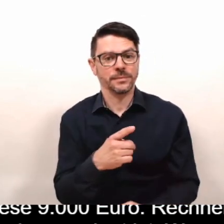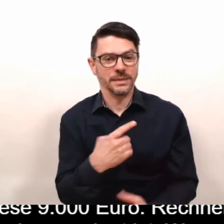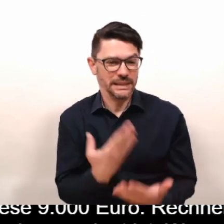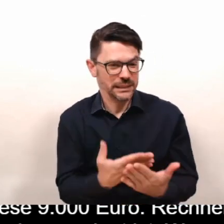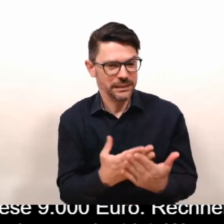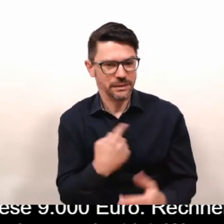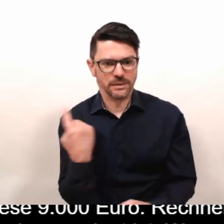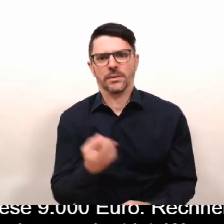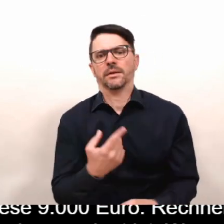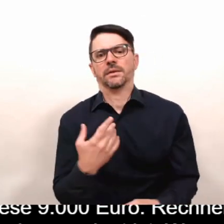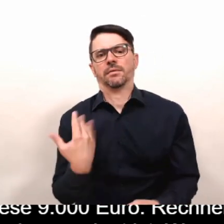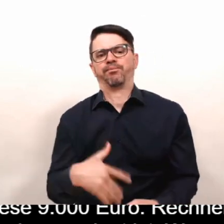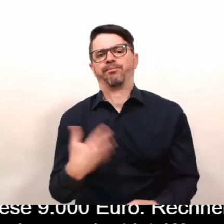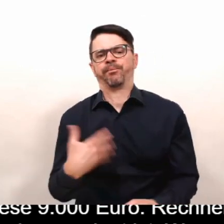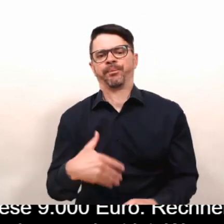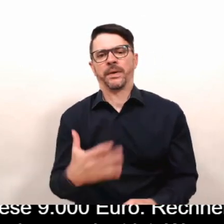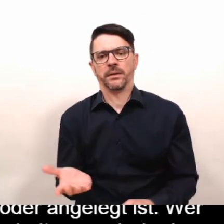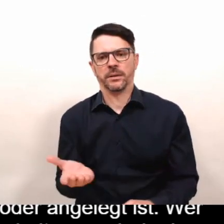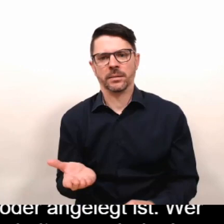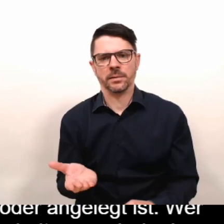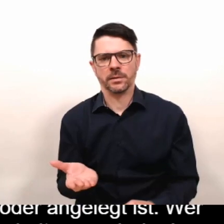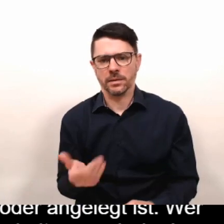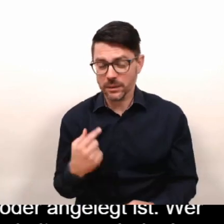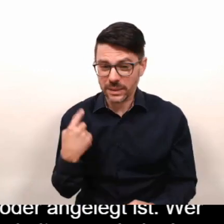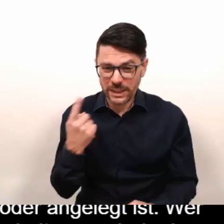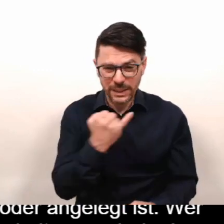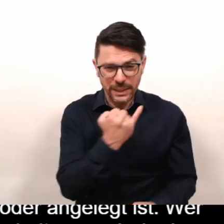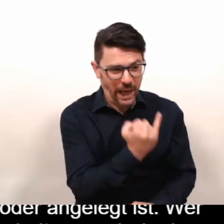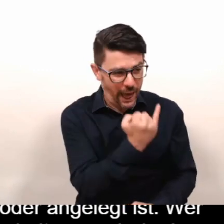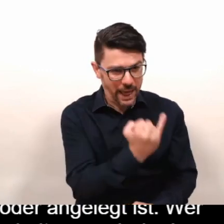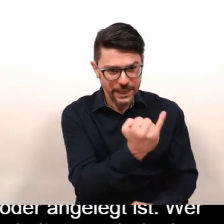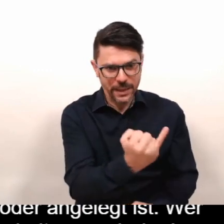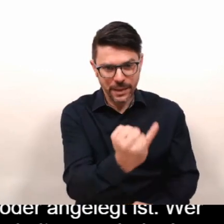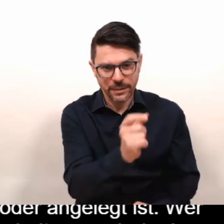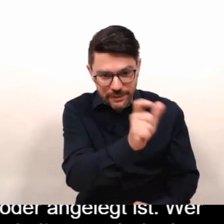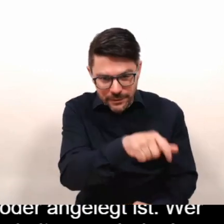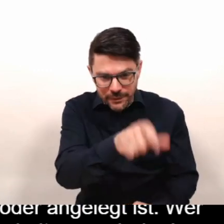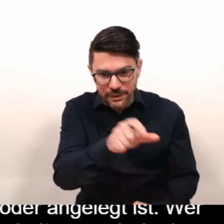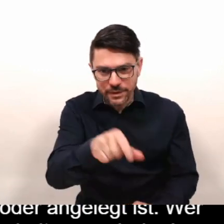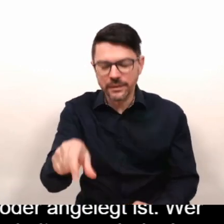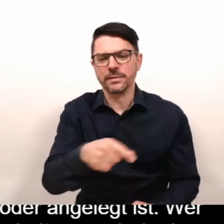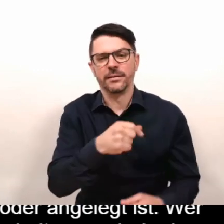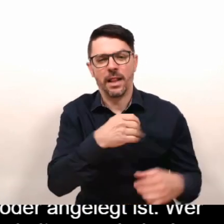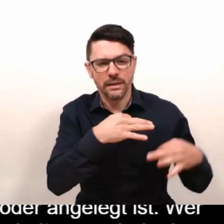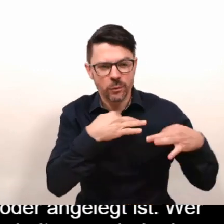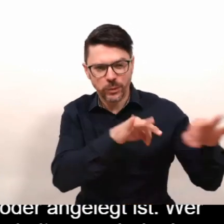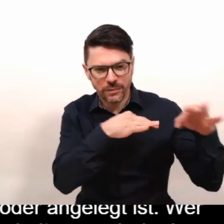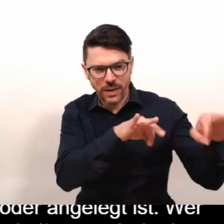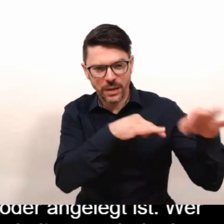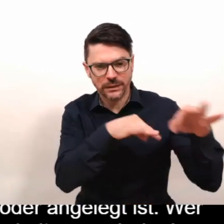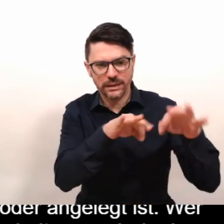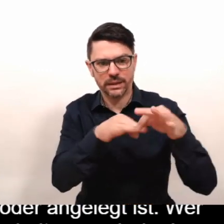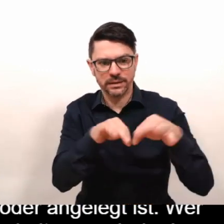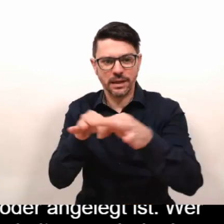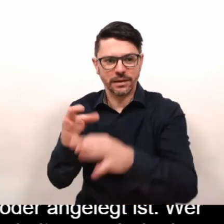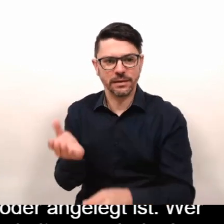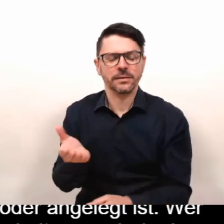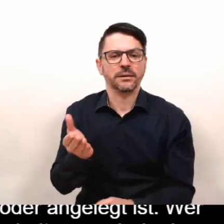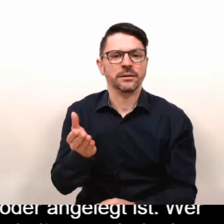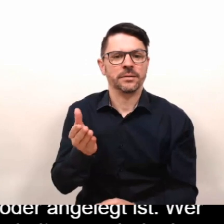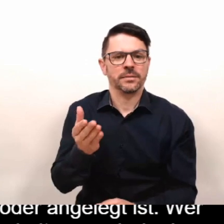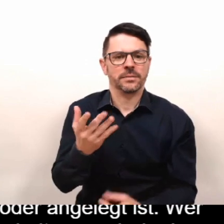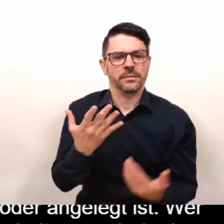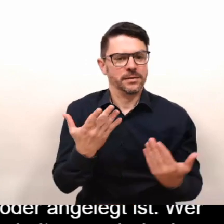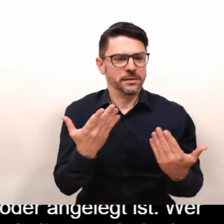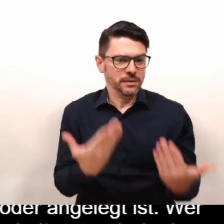losgegangen, in diesen sechs Wochen aus jetziger Sicht, den Großteil der Berechtigten mit Geld bedient zu haben.